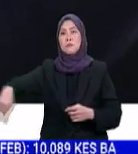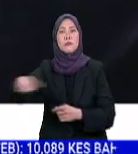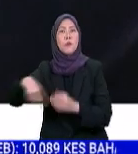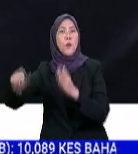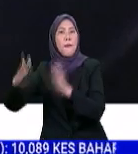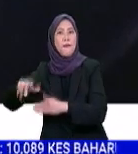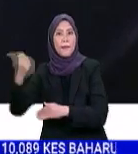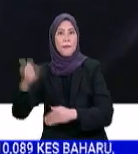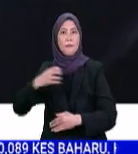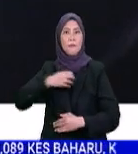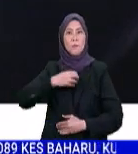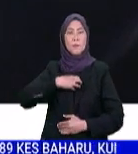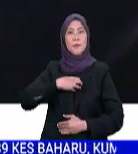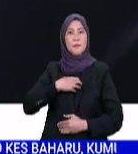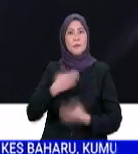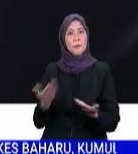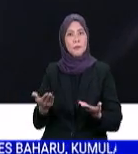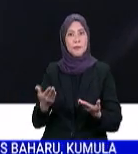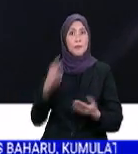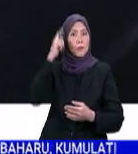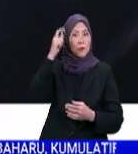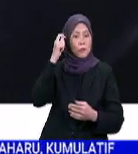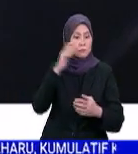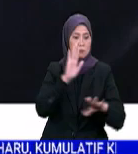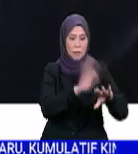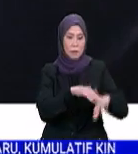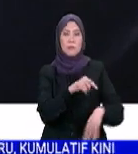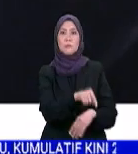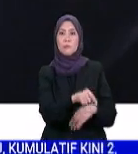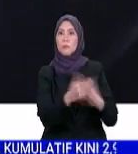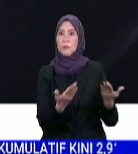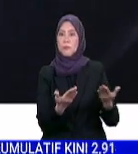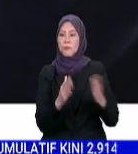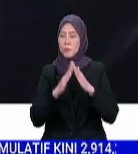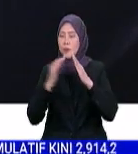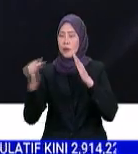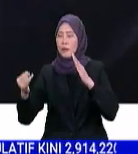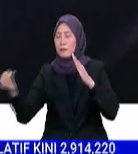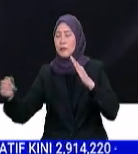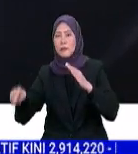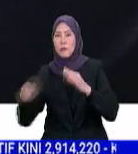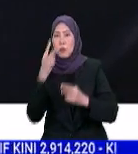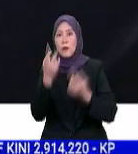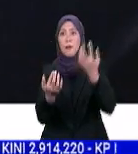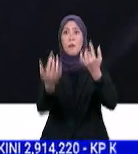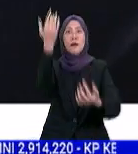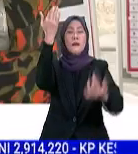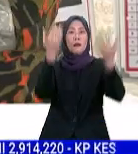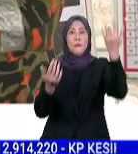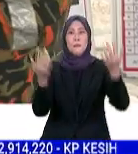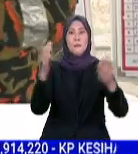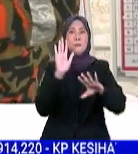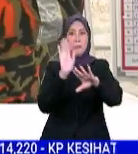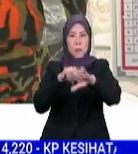Jadi kita pergi padam, yang tuan punya tak panggil kita. Mana jiran-jiran ataupun nampak asap, panggil bomba.